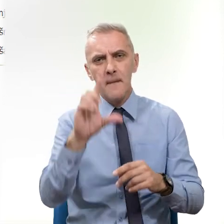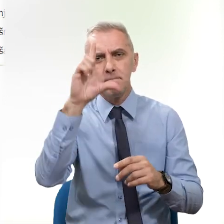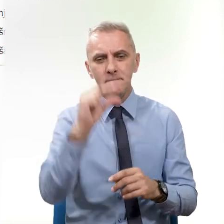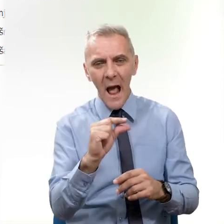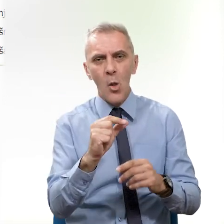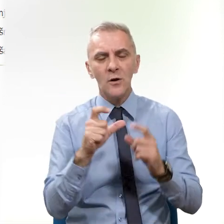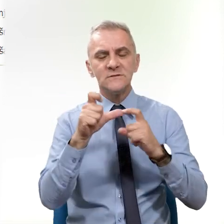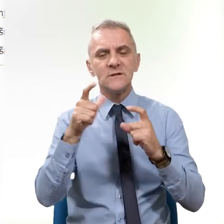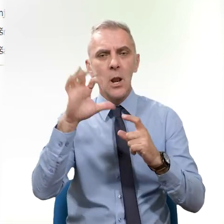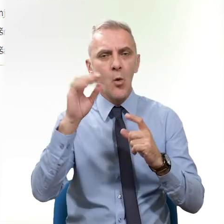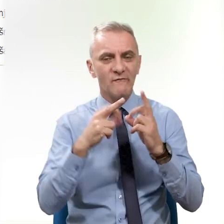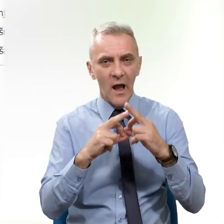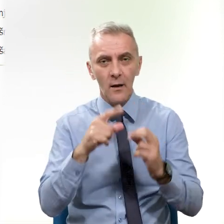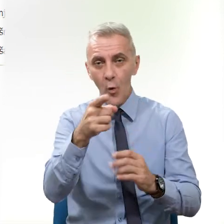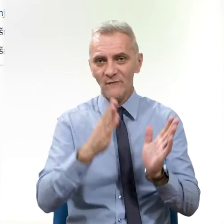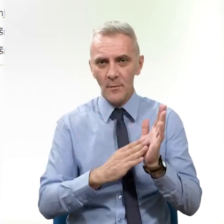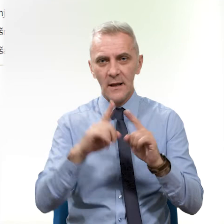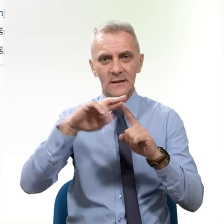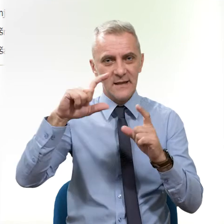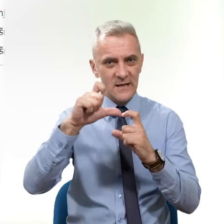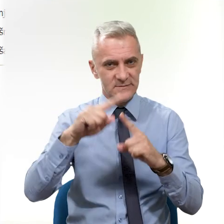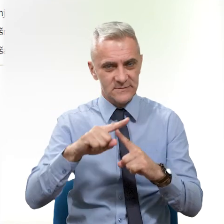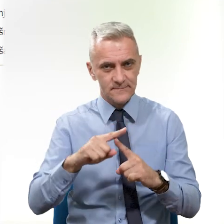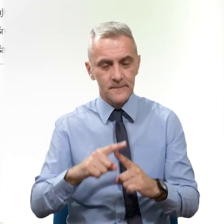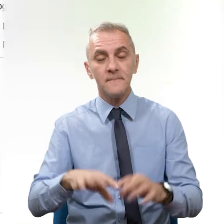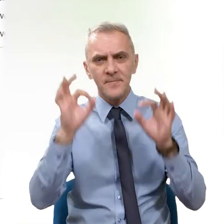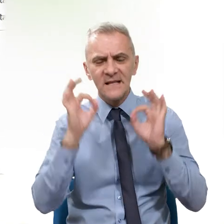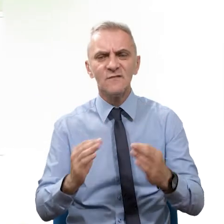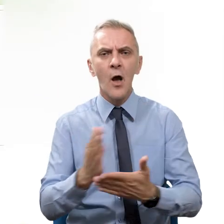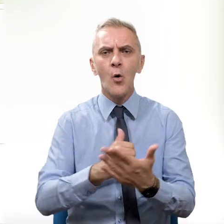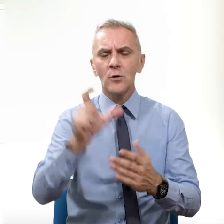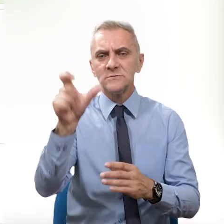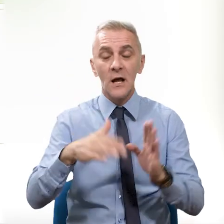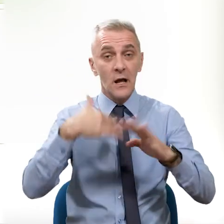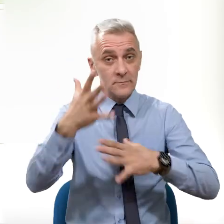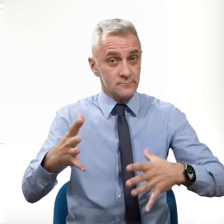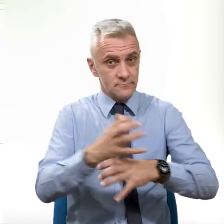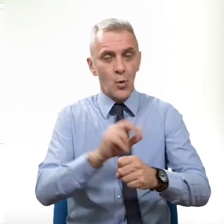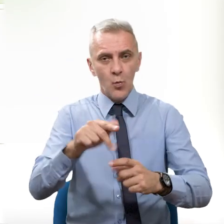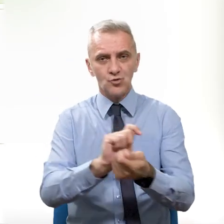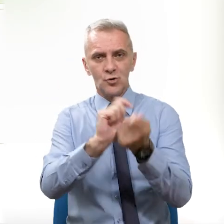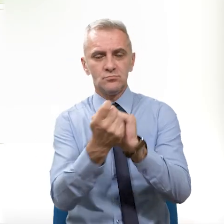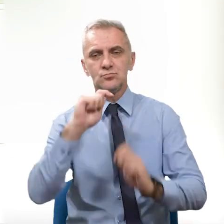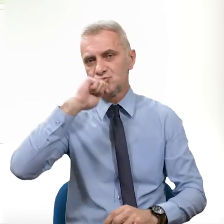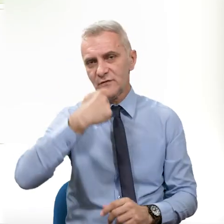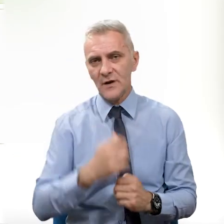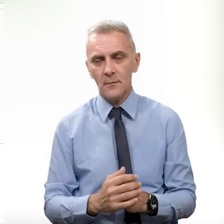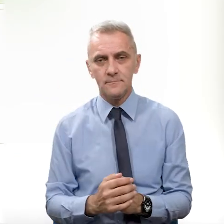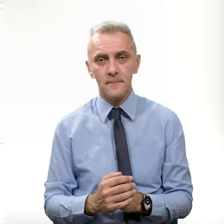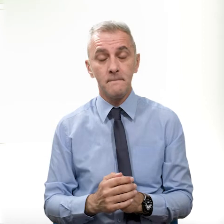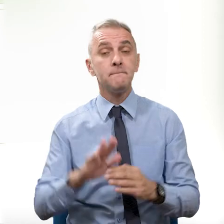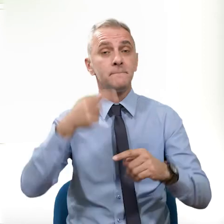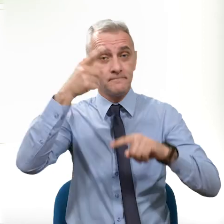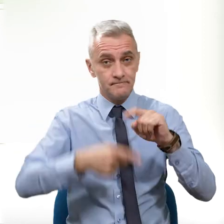slovima. U ovom primjeru test. Svaki korisnik nakon kreiranja može promijeniti šifru. Na